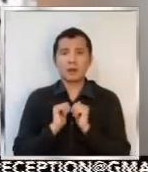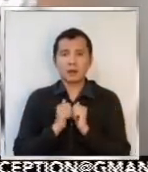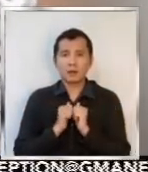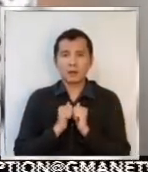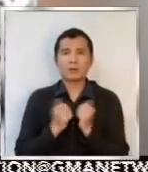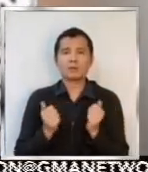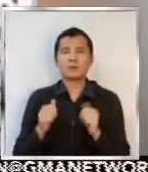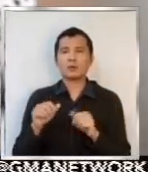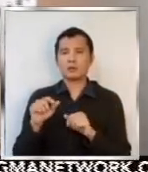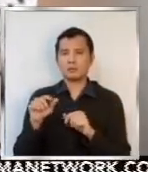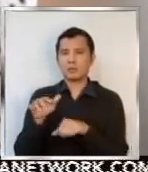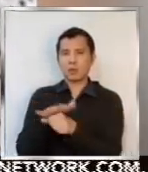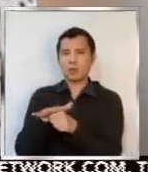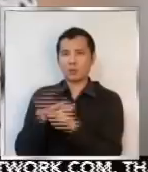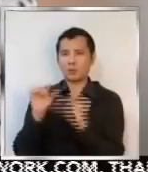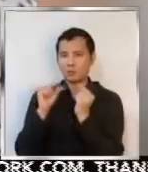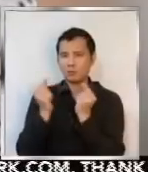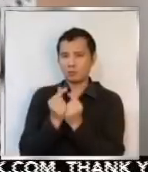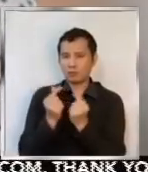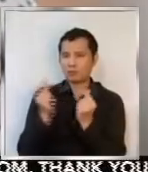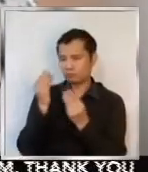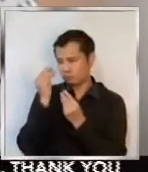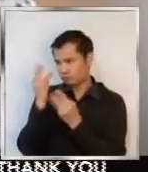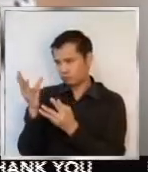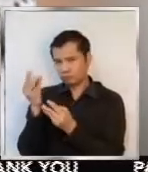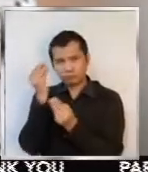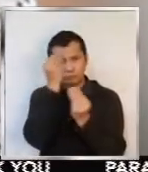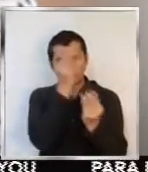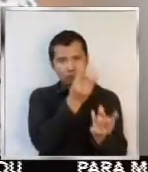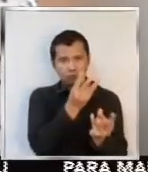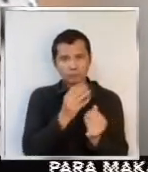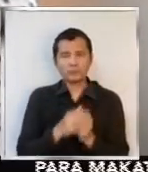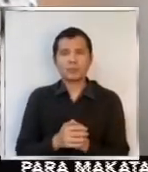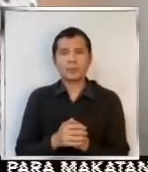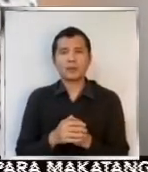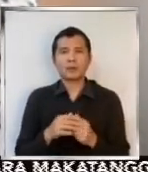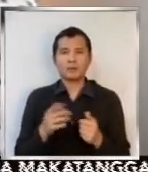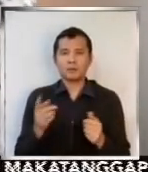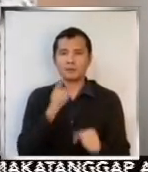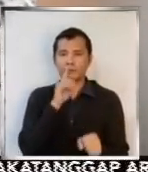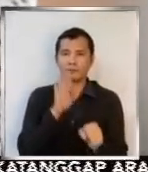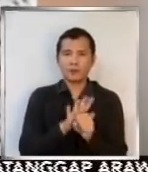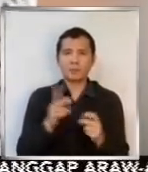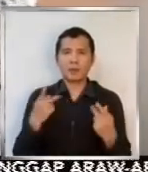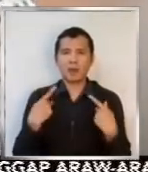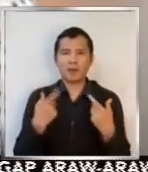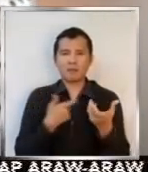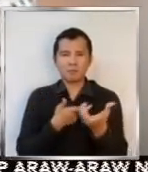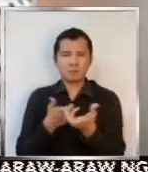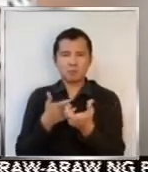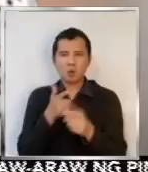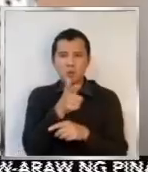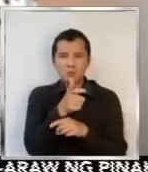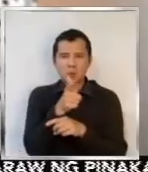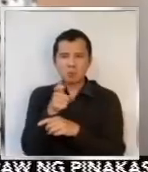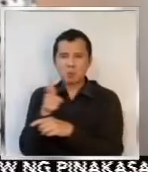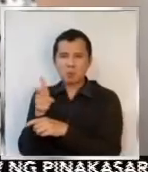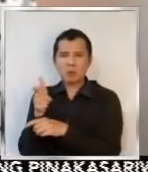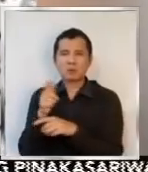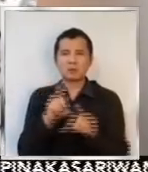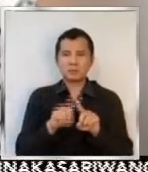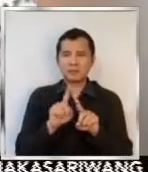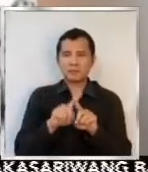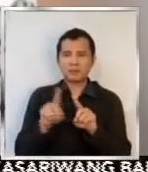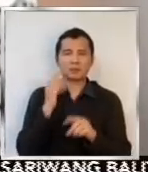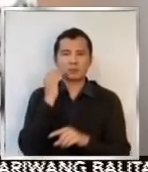no, and they confirmed that there was really shooting incidents, no, involving actually mass shooting dahil